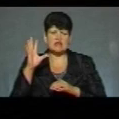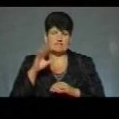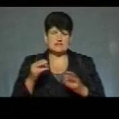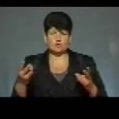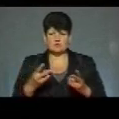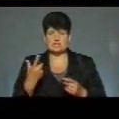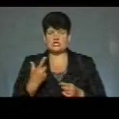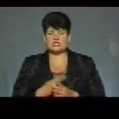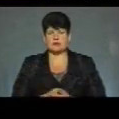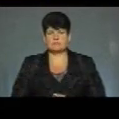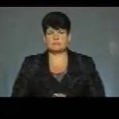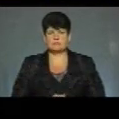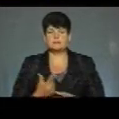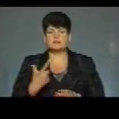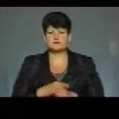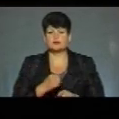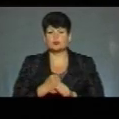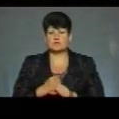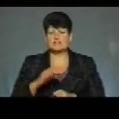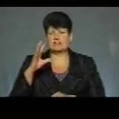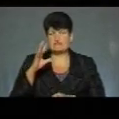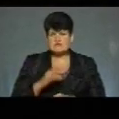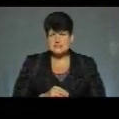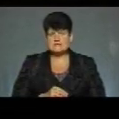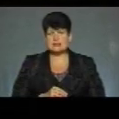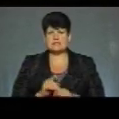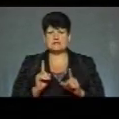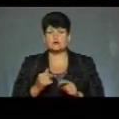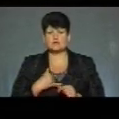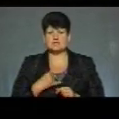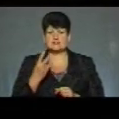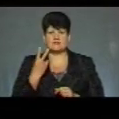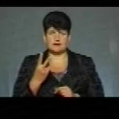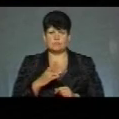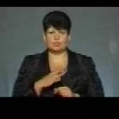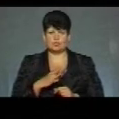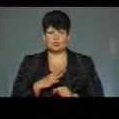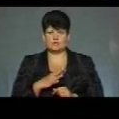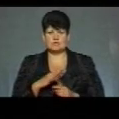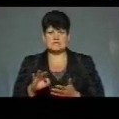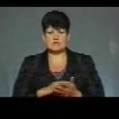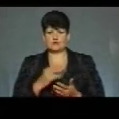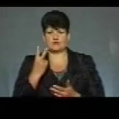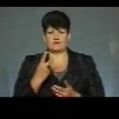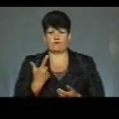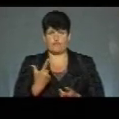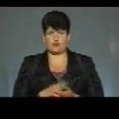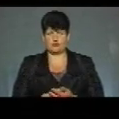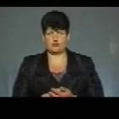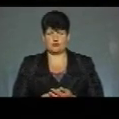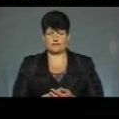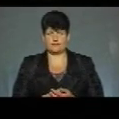щеплення. Прививки ми робили всі, тільки в нас дві були вакцини, що її зразу дві вкололи, і це в